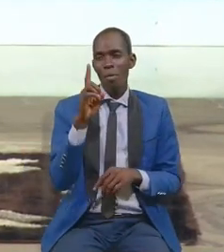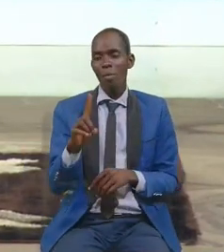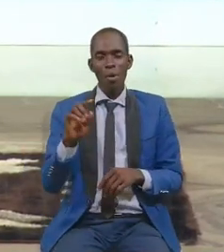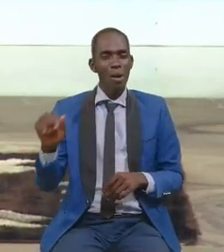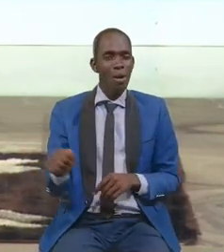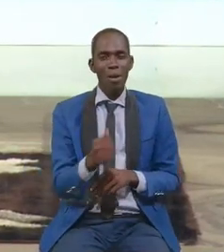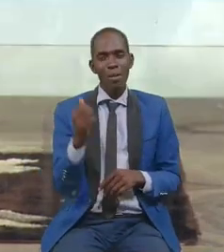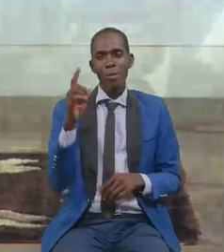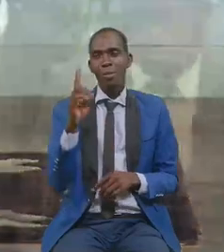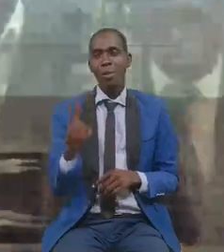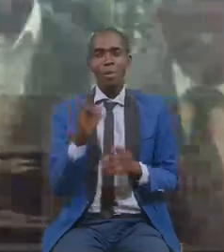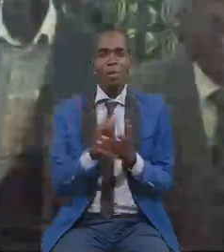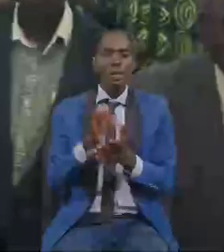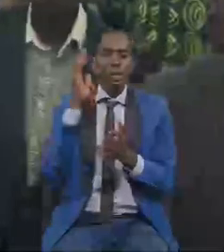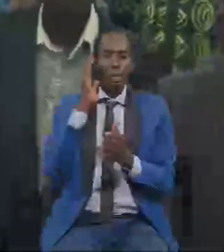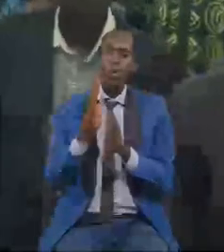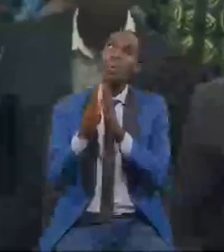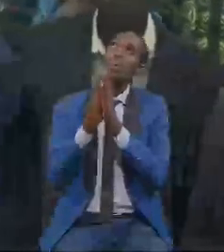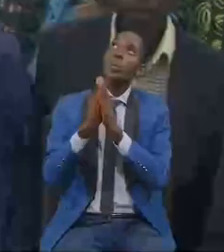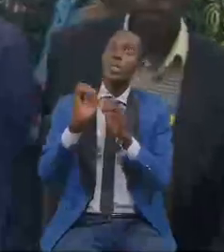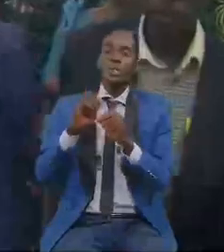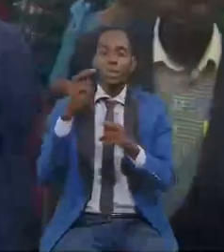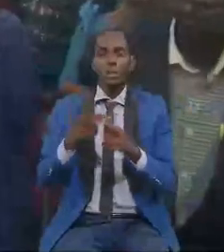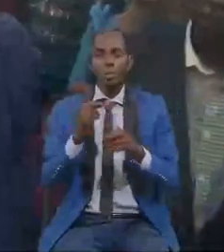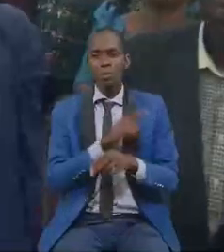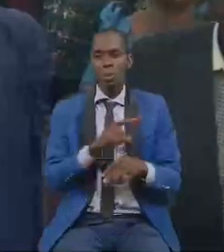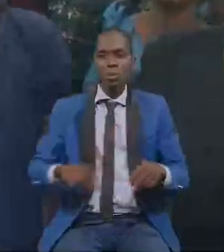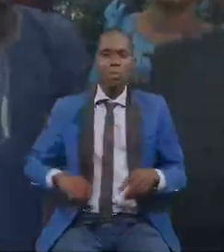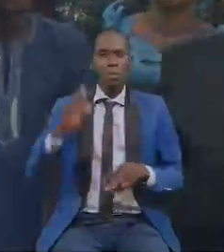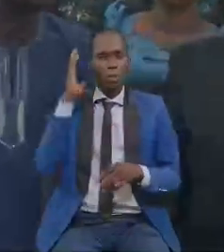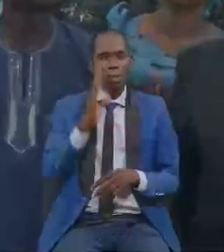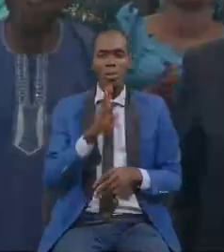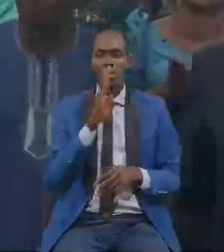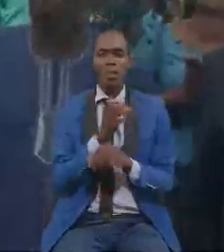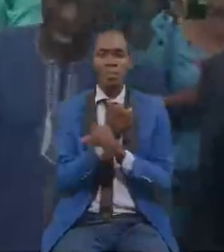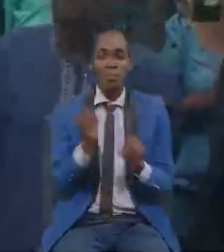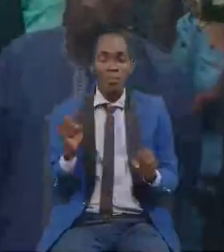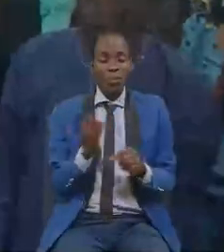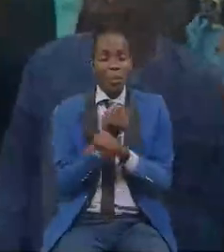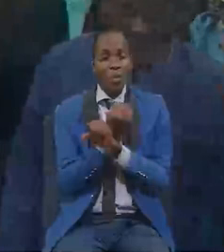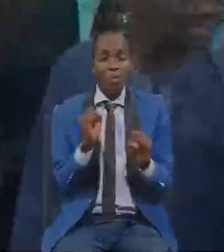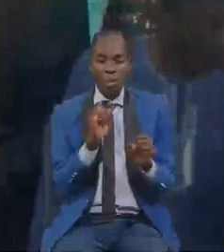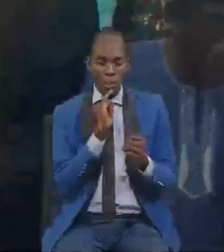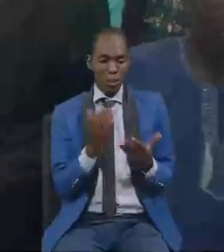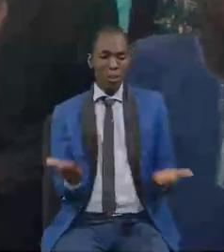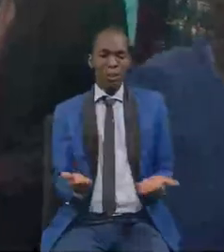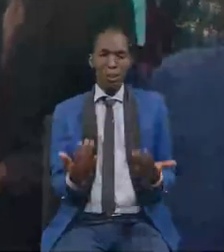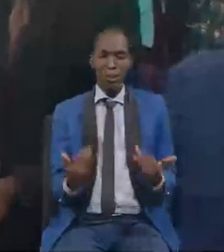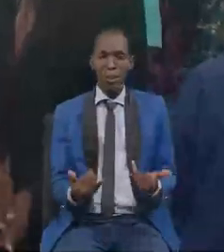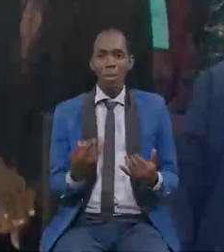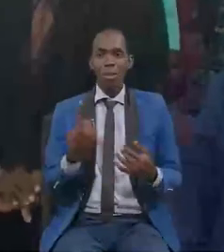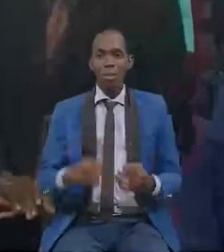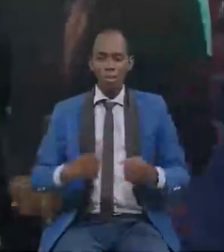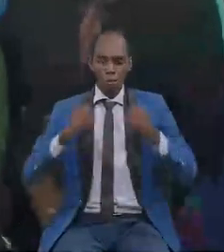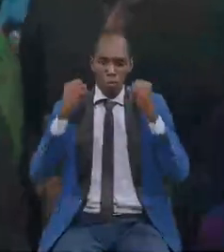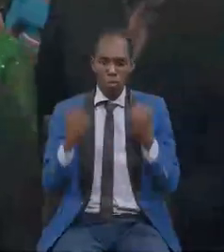Quiconque invoquera le nom du Seigneur sera sauvé. Le salut est disponible ce jour. La force